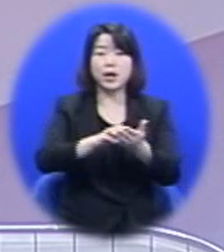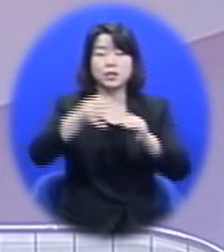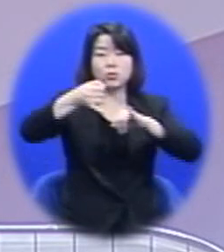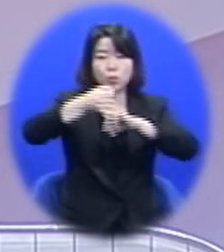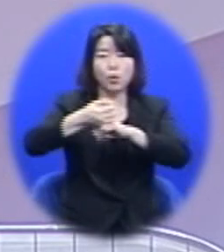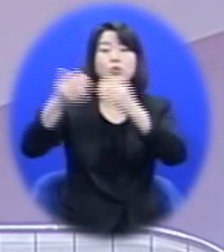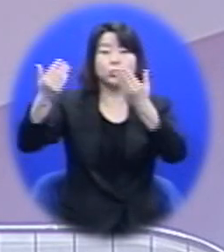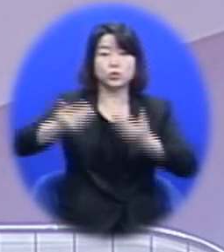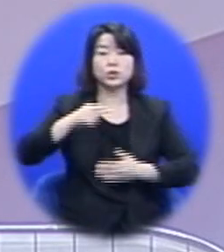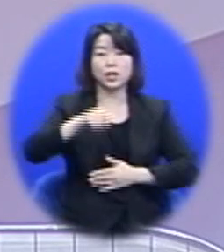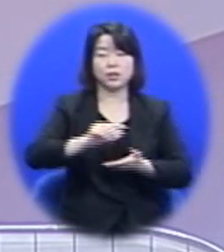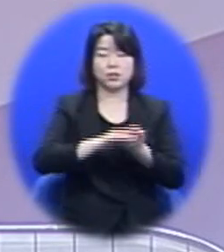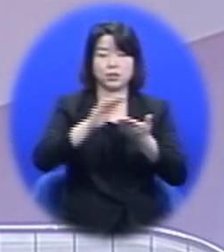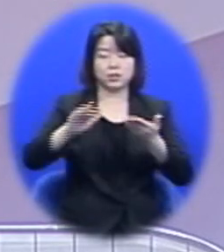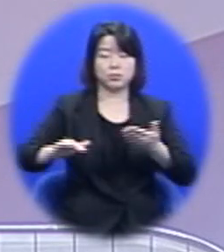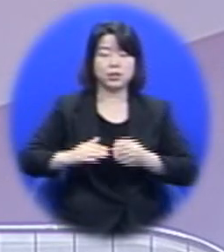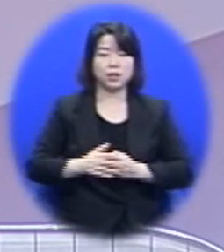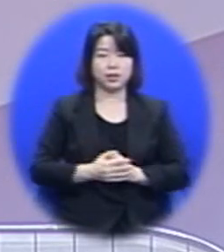반드시 주신다는 것입니다.